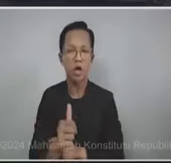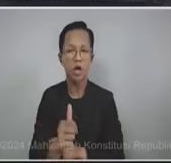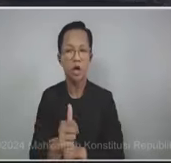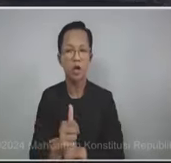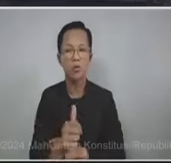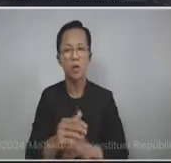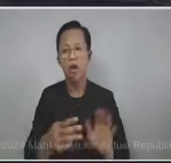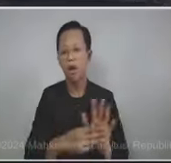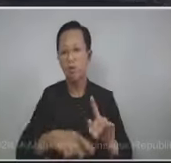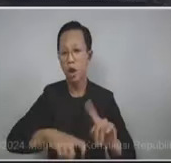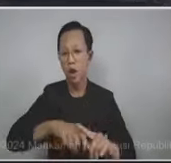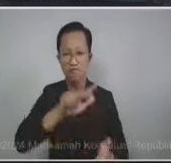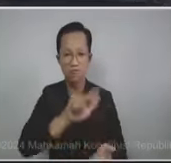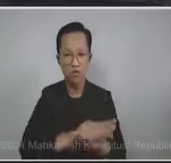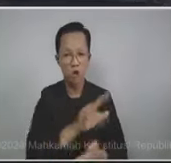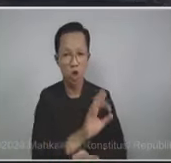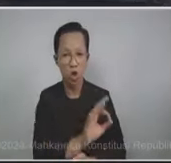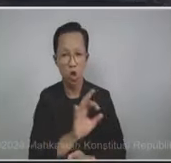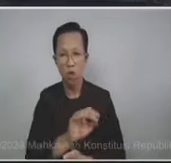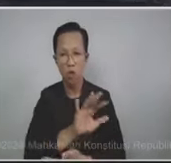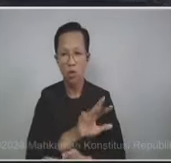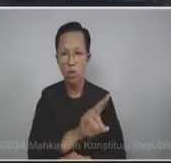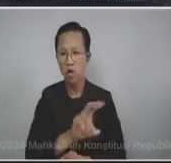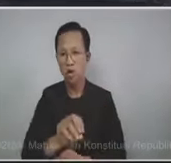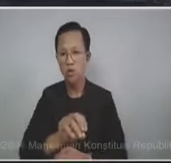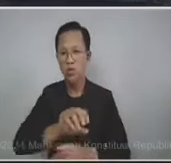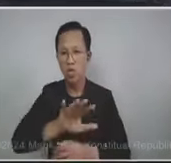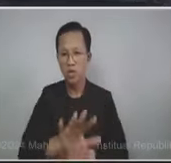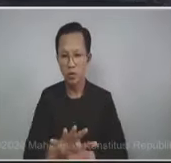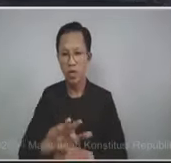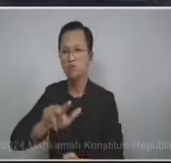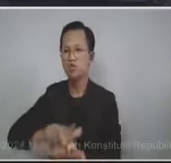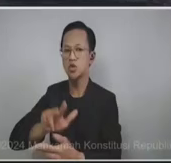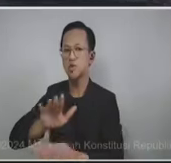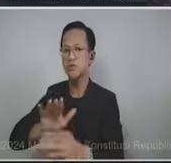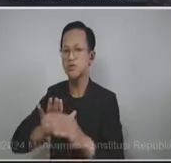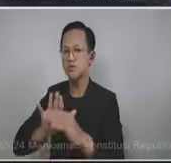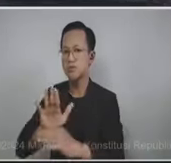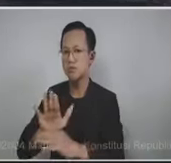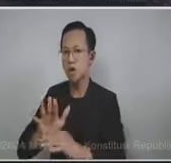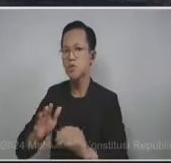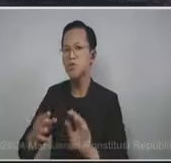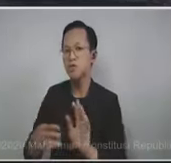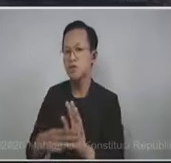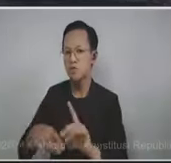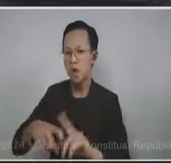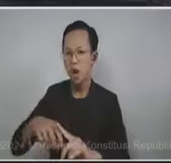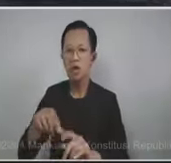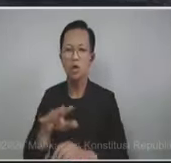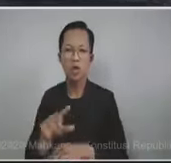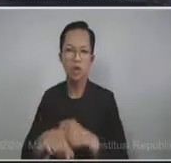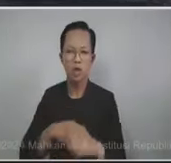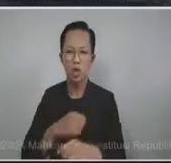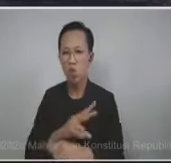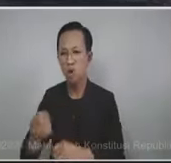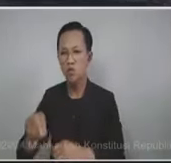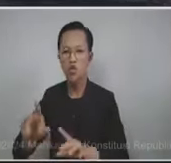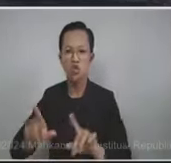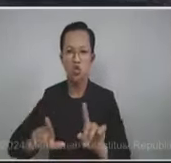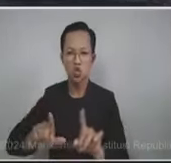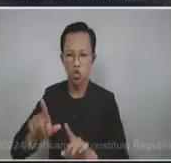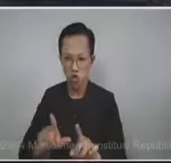0052005 berkelindan dengan putusan MK nomor 5 2007 yang diucapkan dalam sidang pleno terbuka untuk umum pada tanggal 23 juli